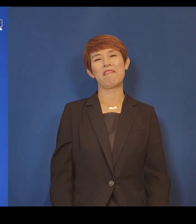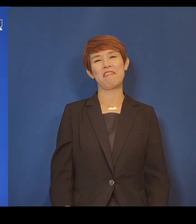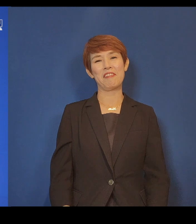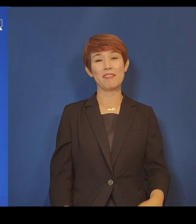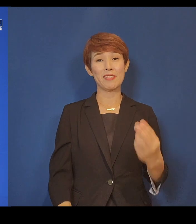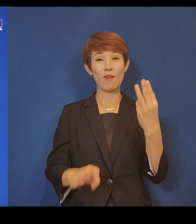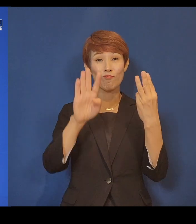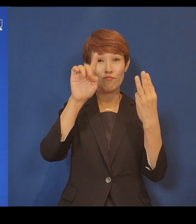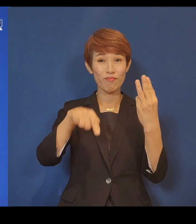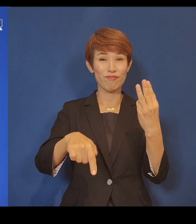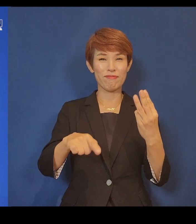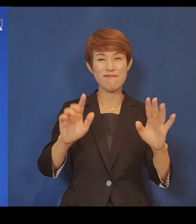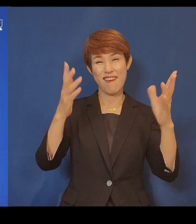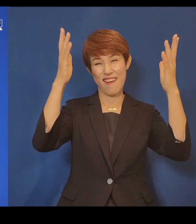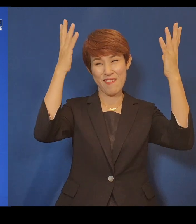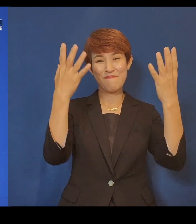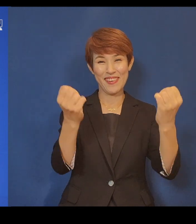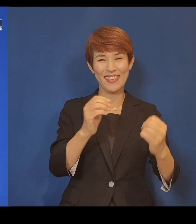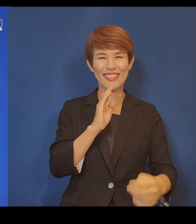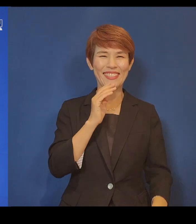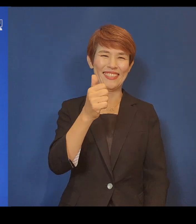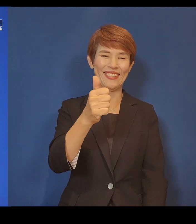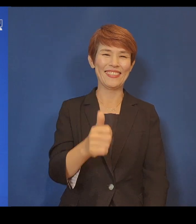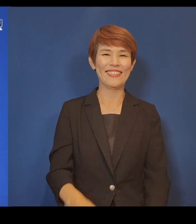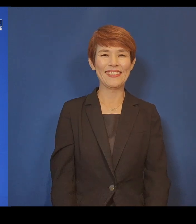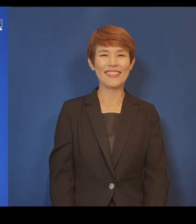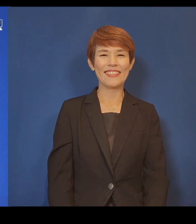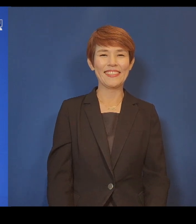확실히 산부가 뜨거워요. 반응이.